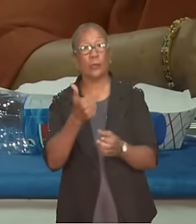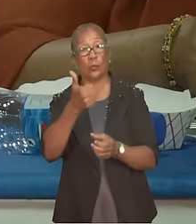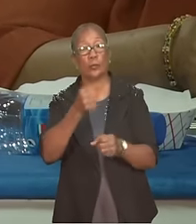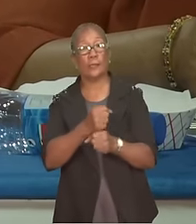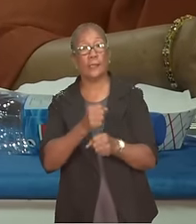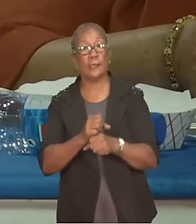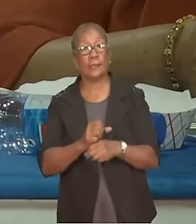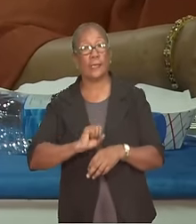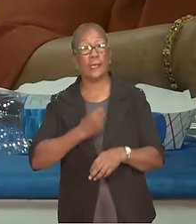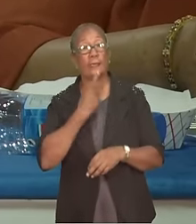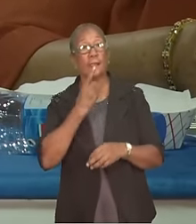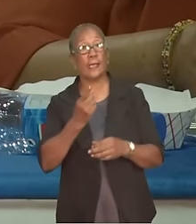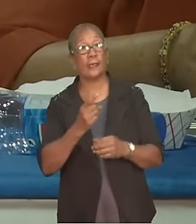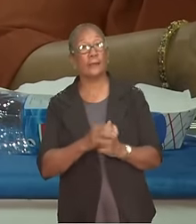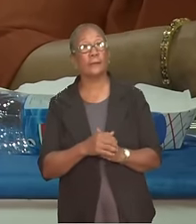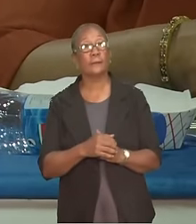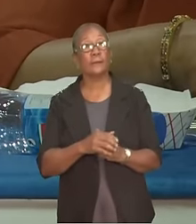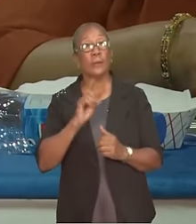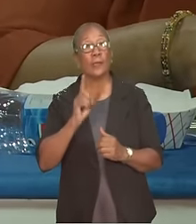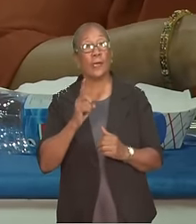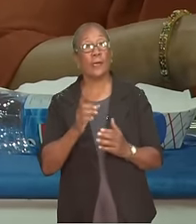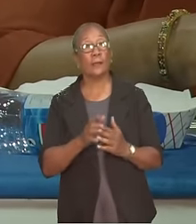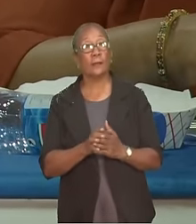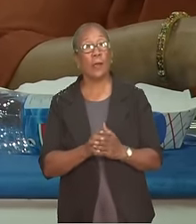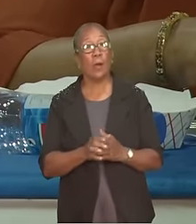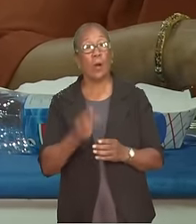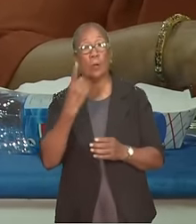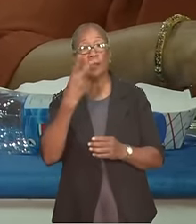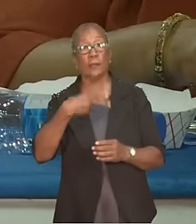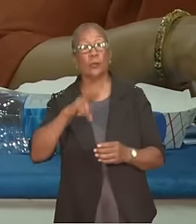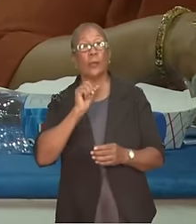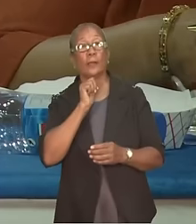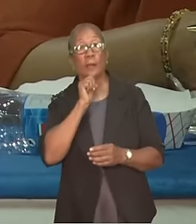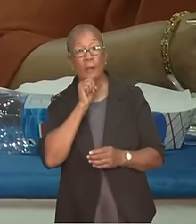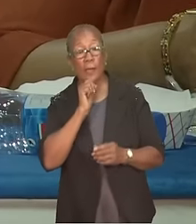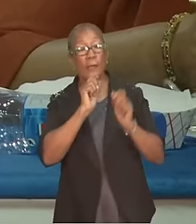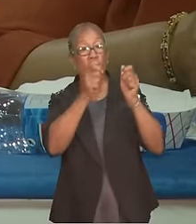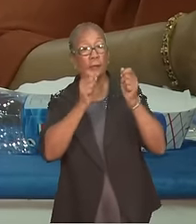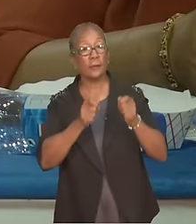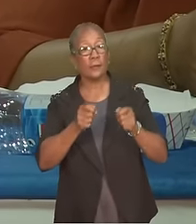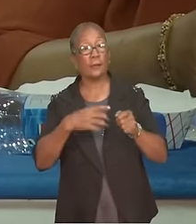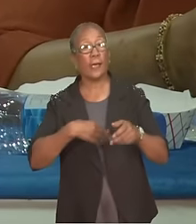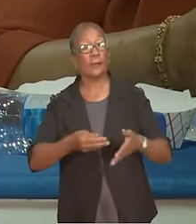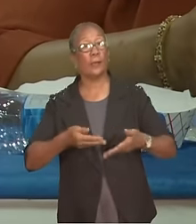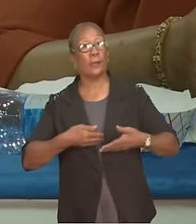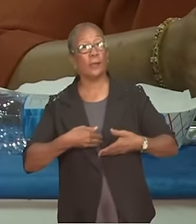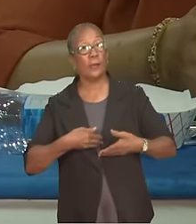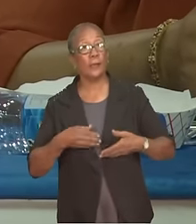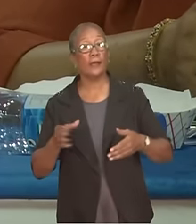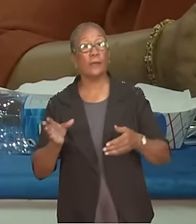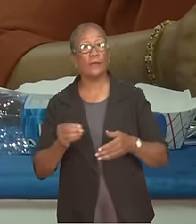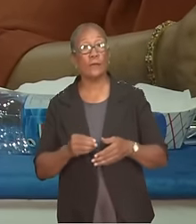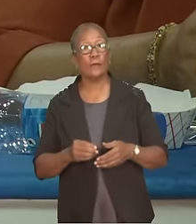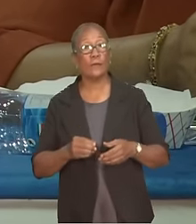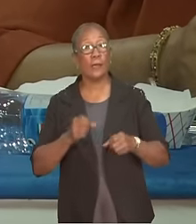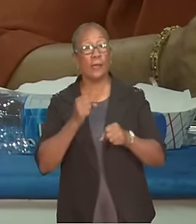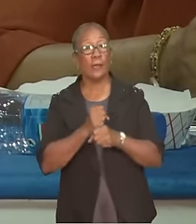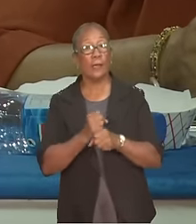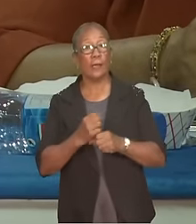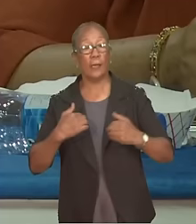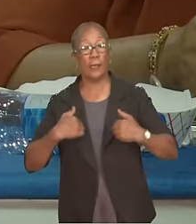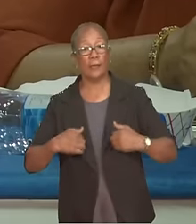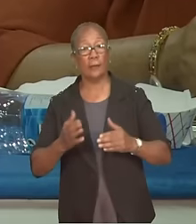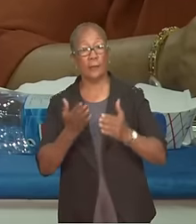u aangeven dat we op 21 mei de resultaten hebben gehad van een employment and skill